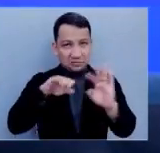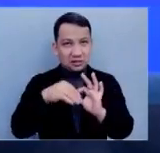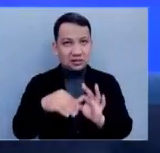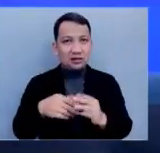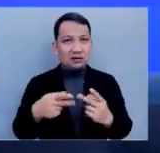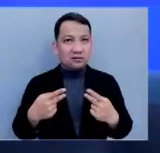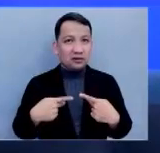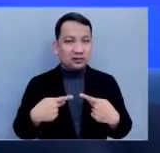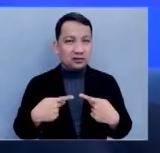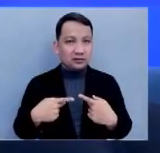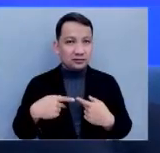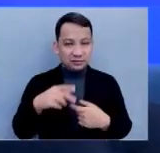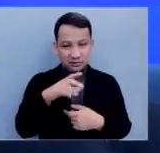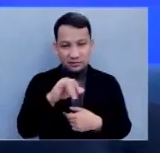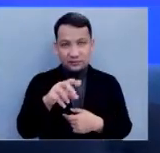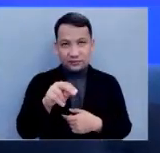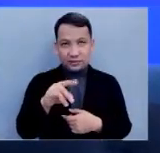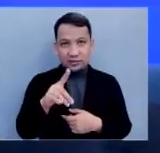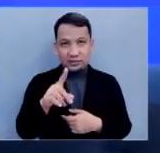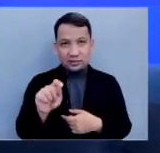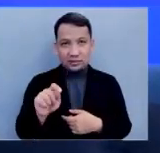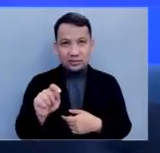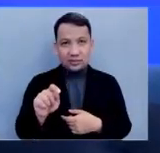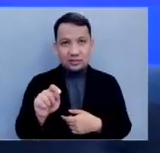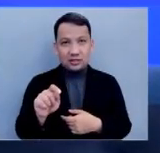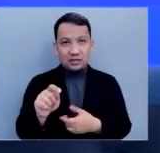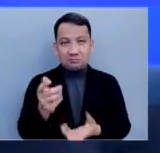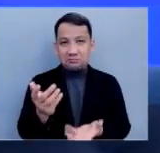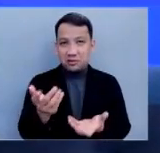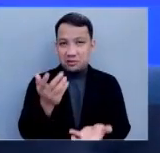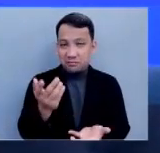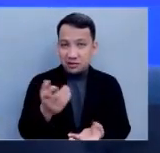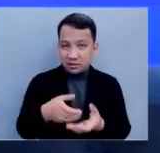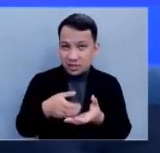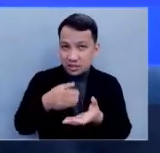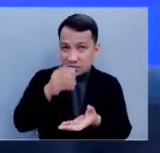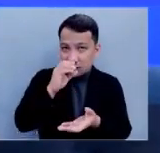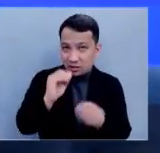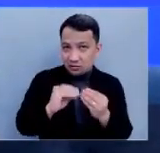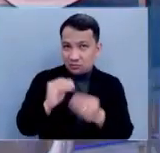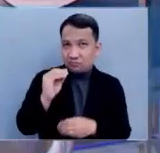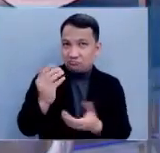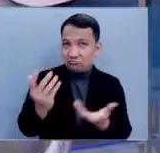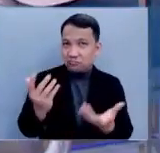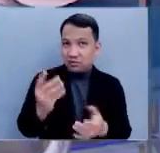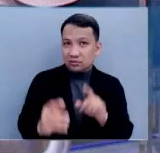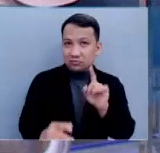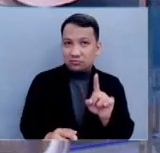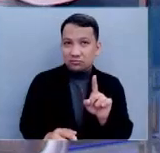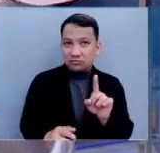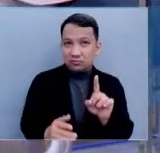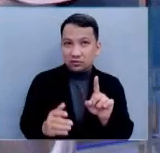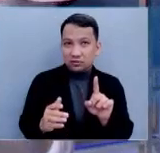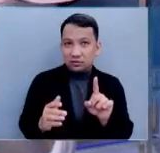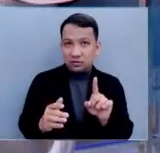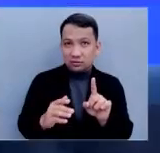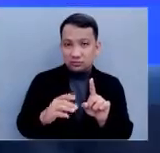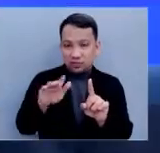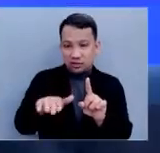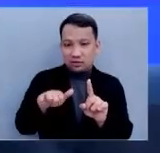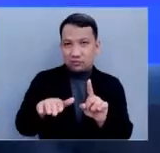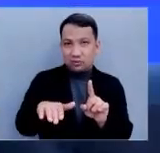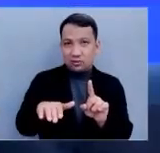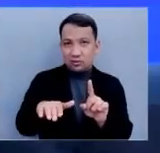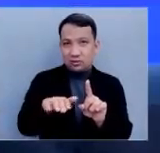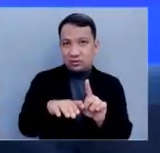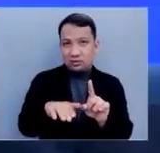kunyari, caffeinated nga. Ang problema mo, kapag ka ininom mo siya ng more than around 1 a.m., 1 p.m., mm-hmm. more than around 1